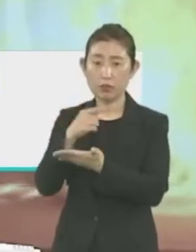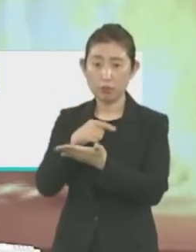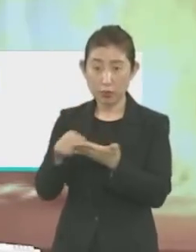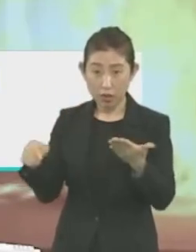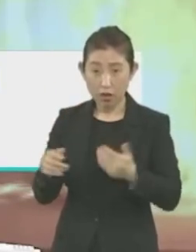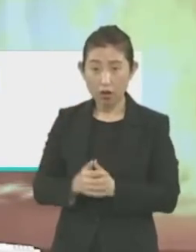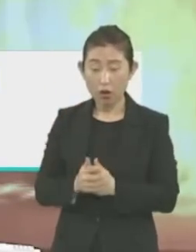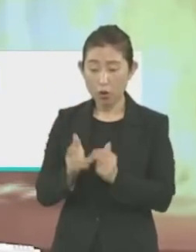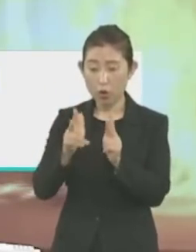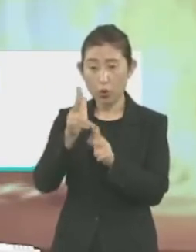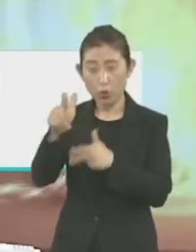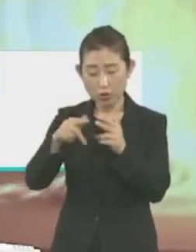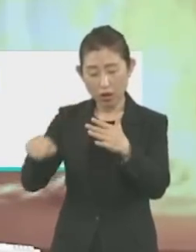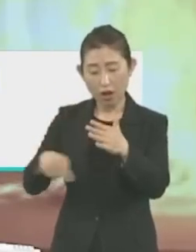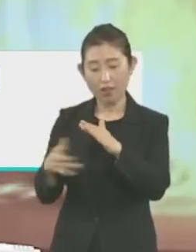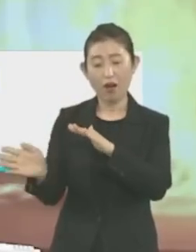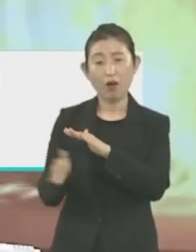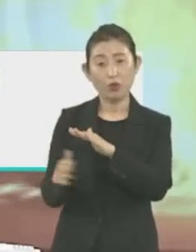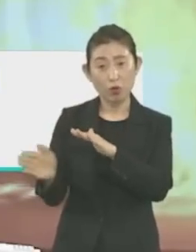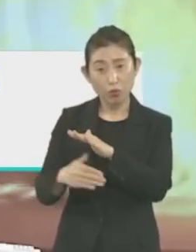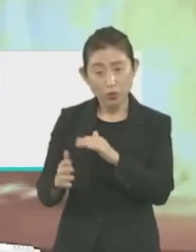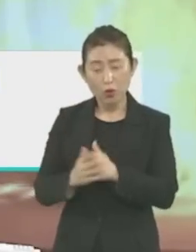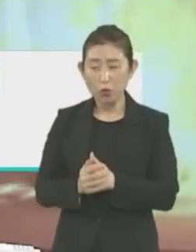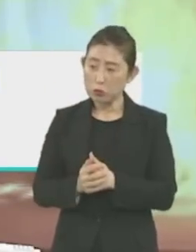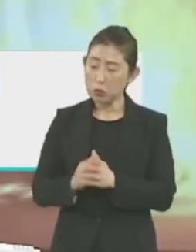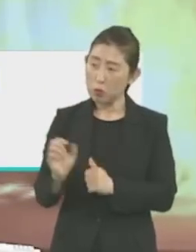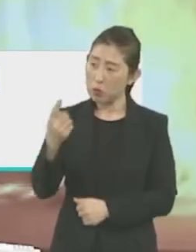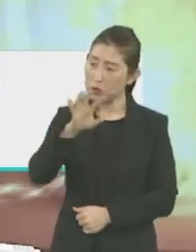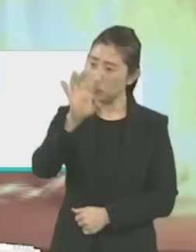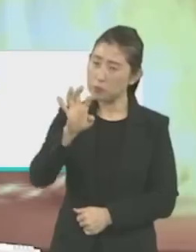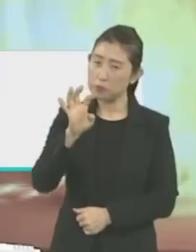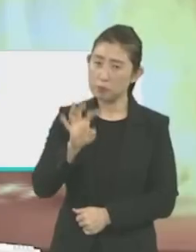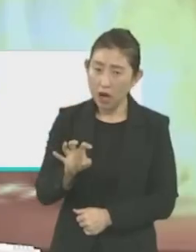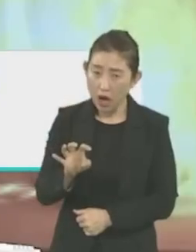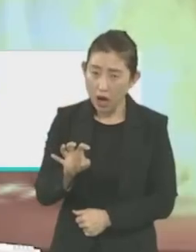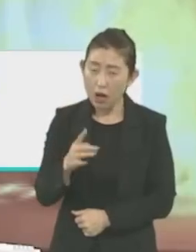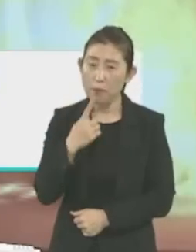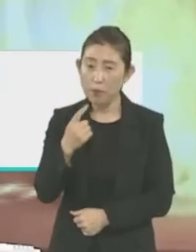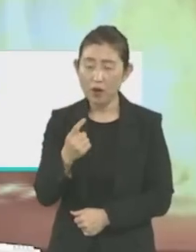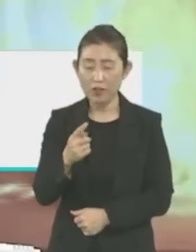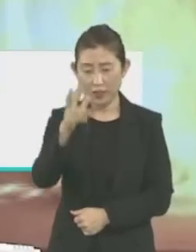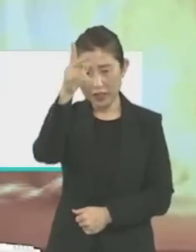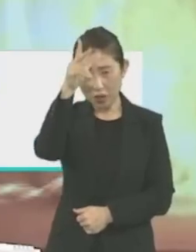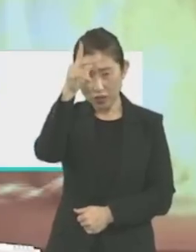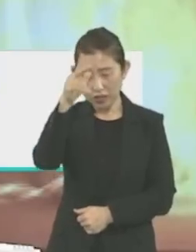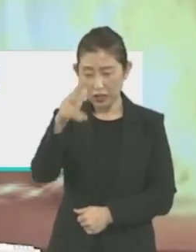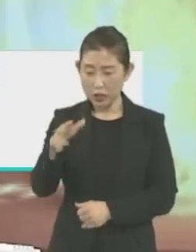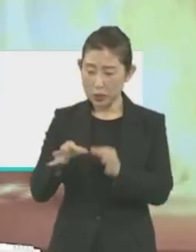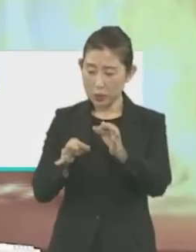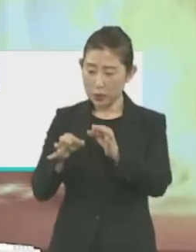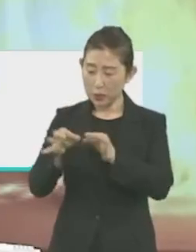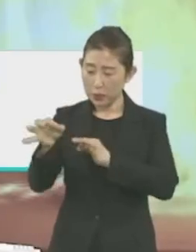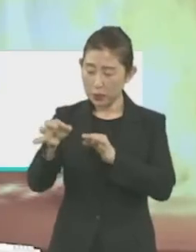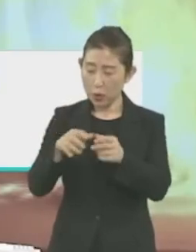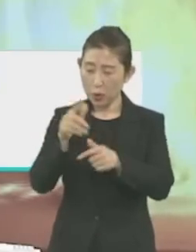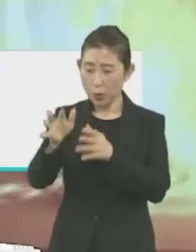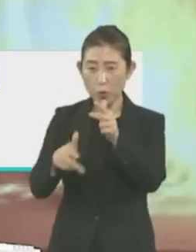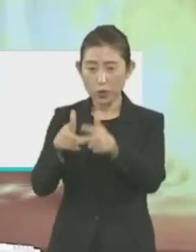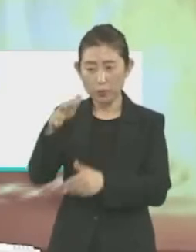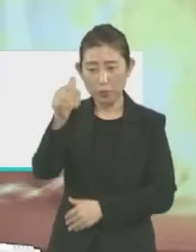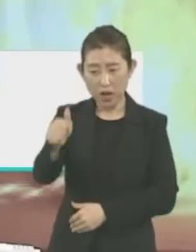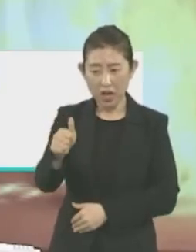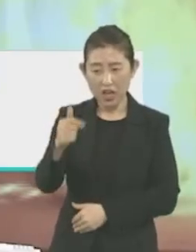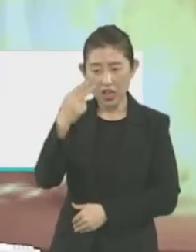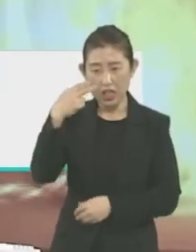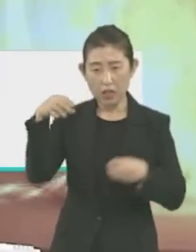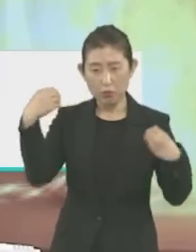화재 당시 공장 내부엔 아무도 없어 자칫 미궁에 빠질 수 있었는데 경찰이 업체 대표가 보험금을 노리고 고의로 불을